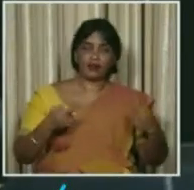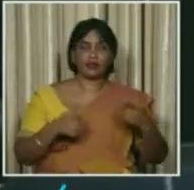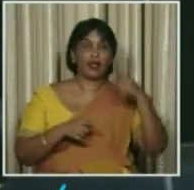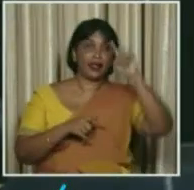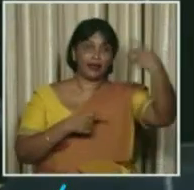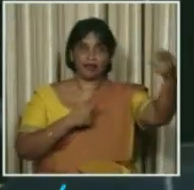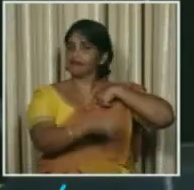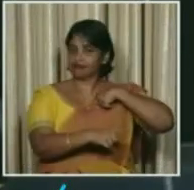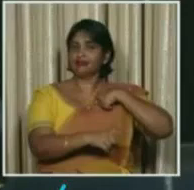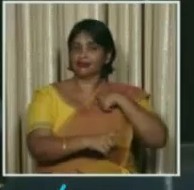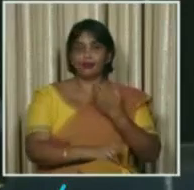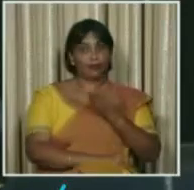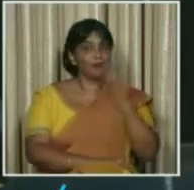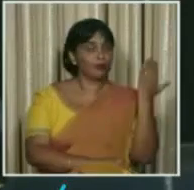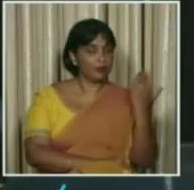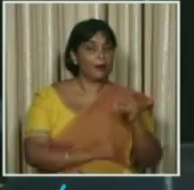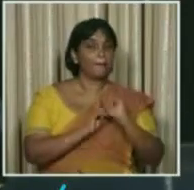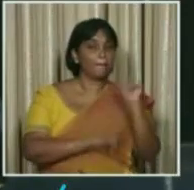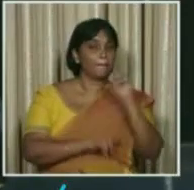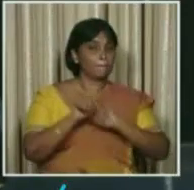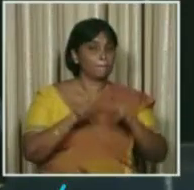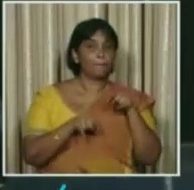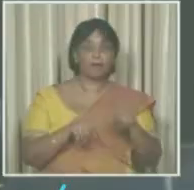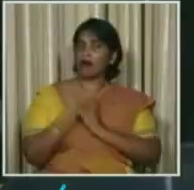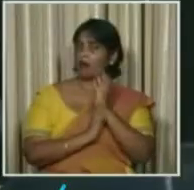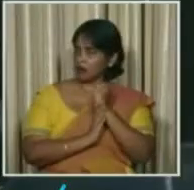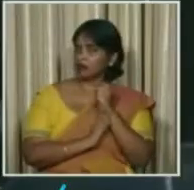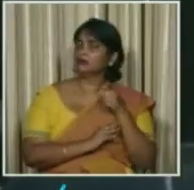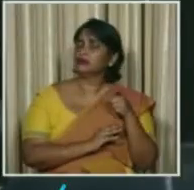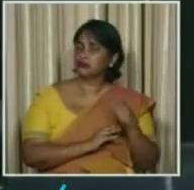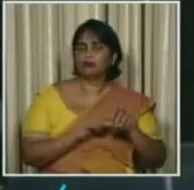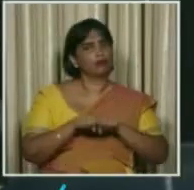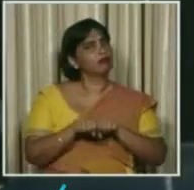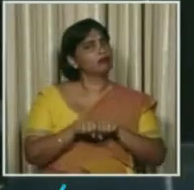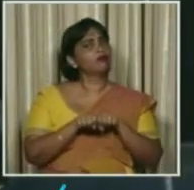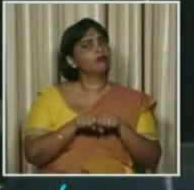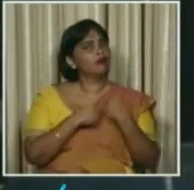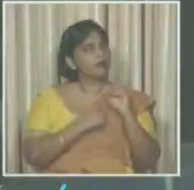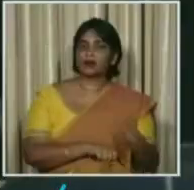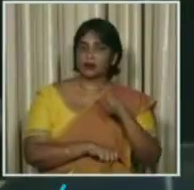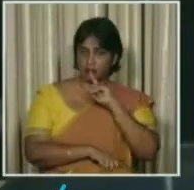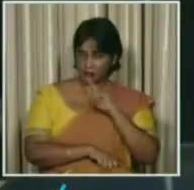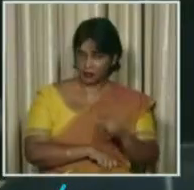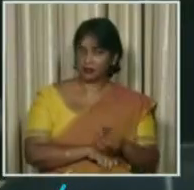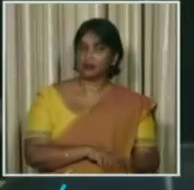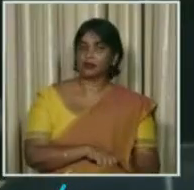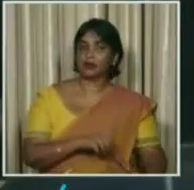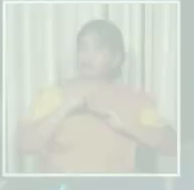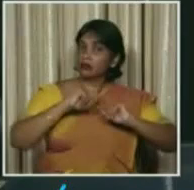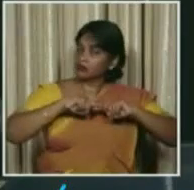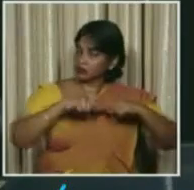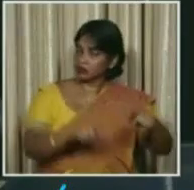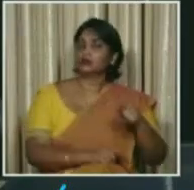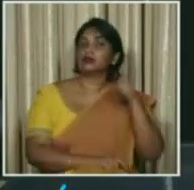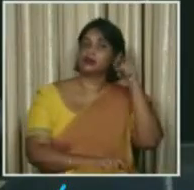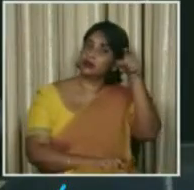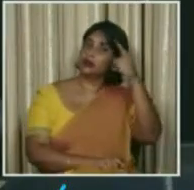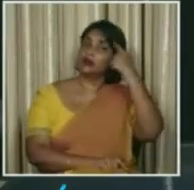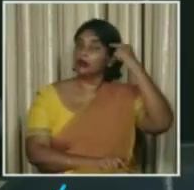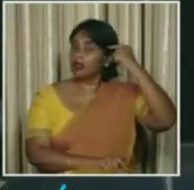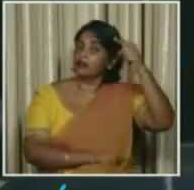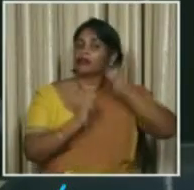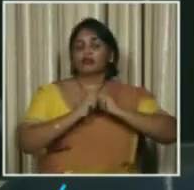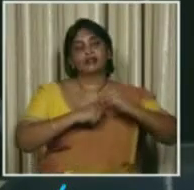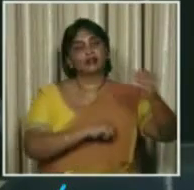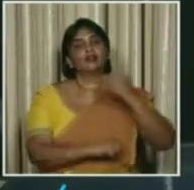හෙට විපක්ෂයෙන් ඉන්න පුළුවන්. පාර්ලිමේන්තුවේම වරප්‍රසාදය උල්ලංඝනය කිරීමක් හැටියට අපි දකිනවා. ගතියුතු ක්‍රියාමාර්ගයක් ඔබතුමා කල්පනා කරලා